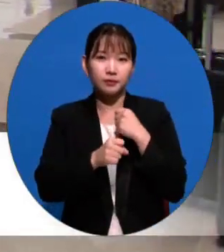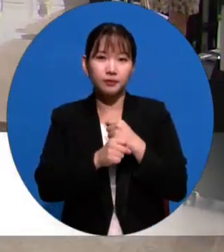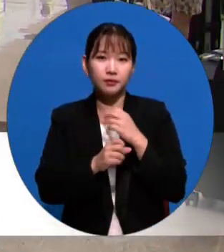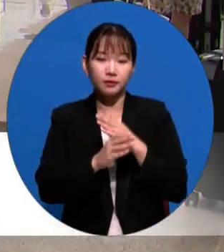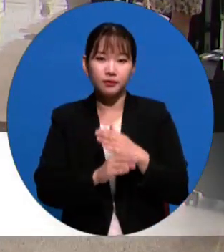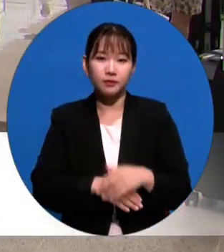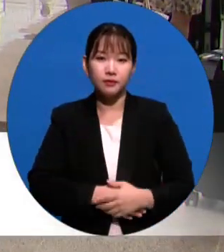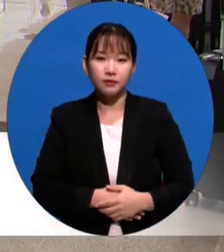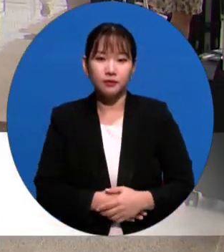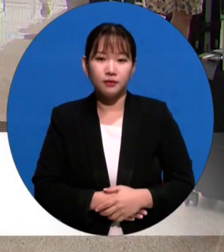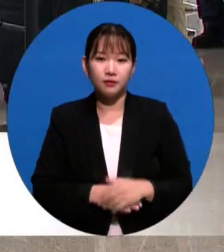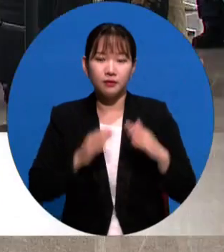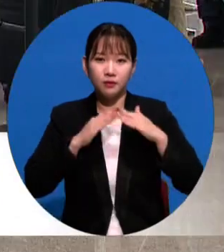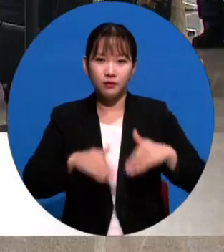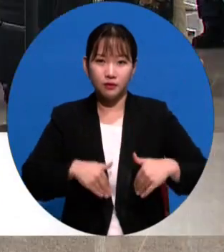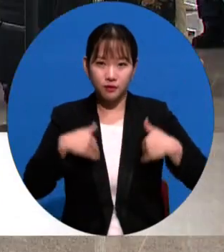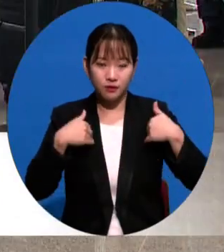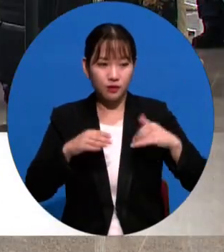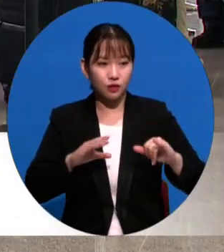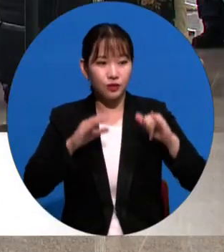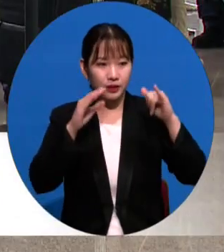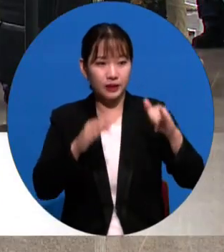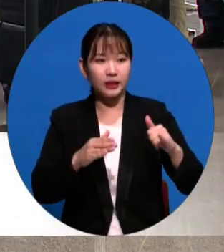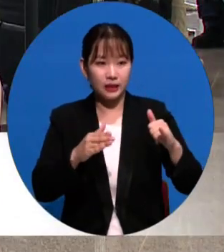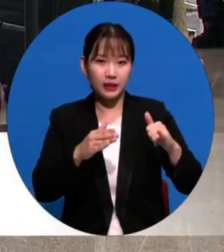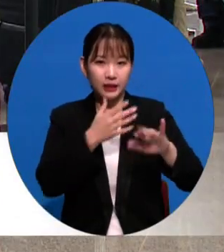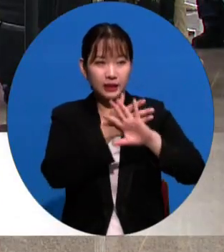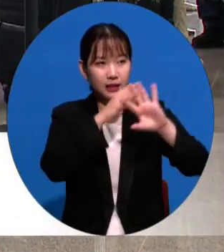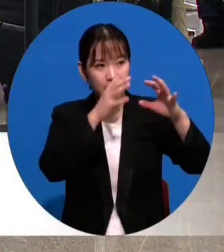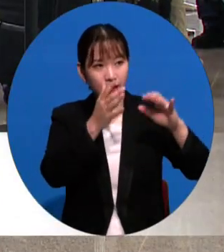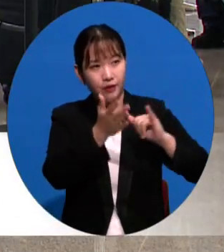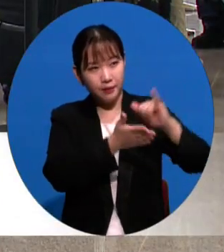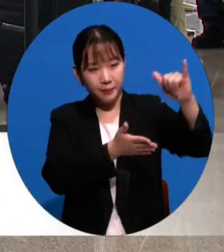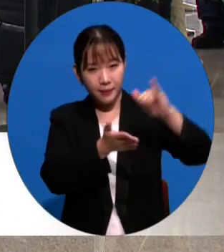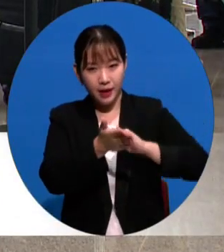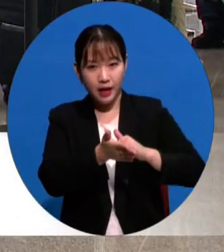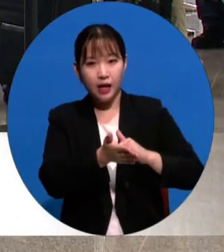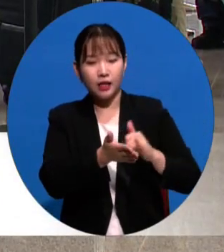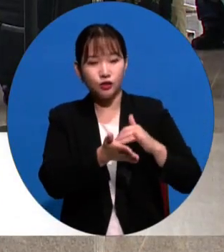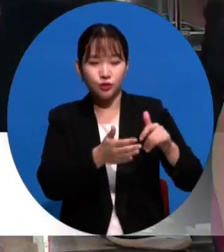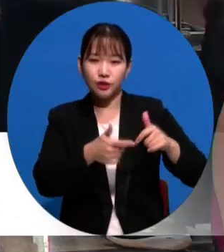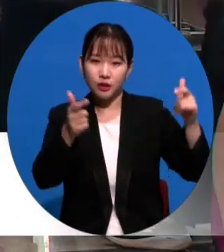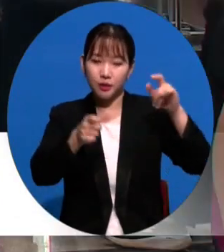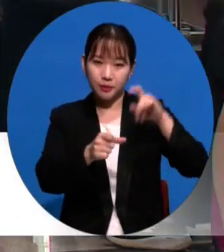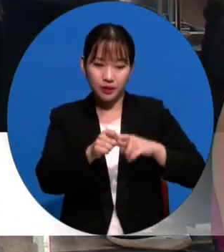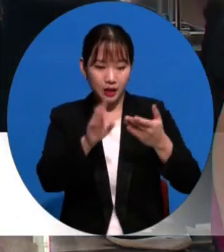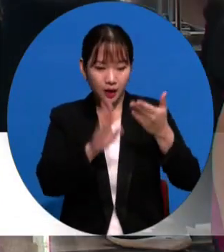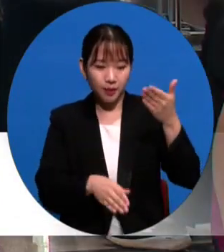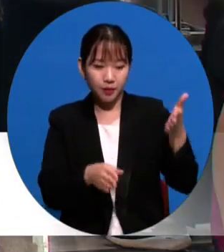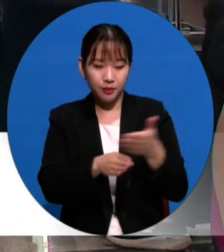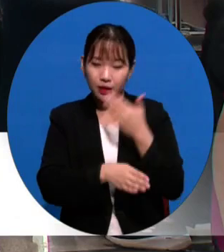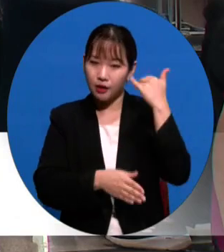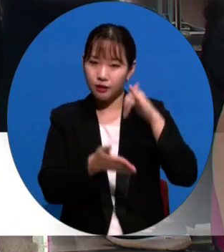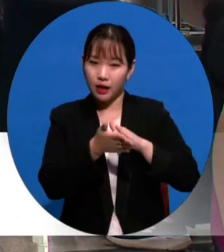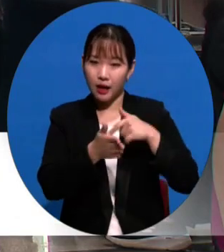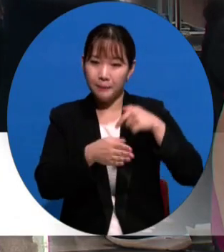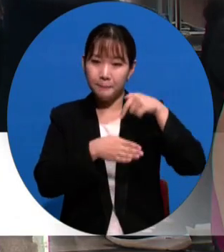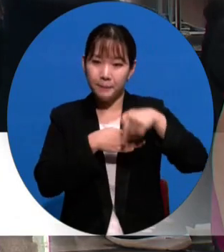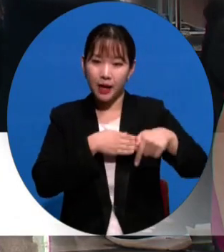있습니다. 전라남도는 국제 정기노선 유치와 운항노선 증편을 위해 하반기부터 국내외